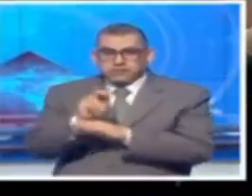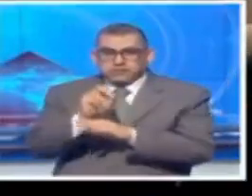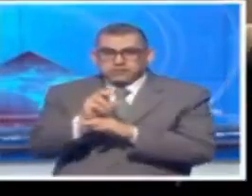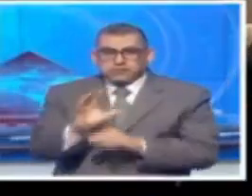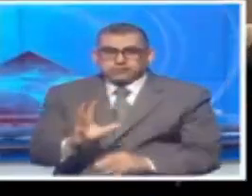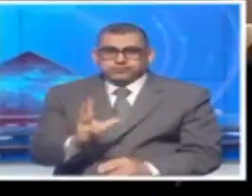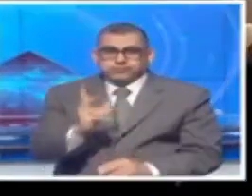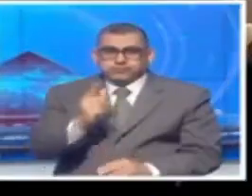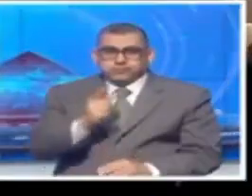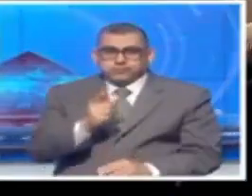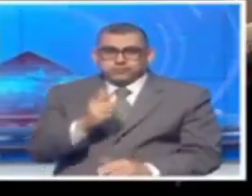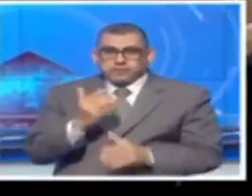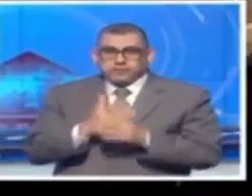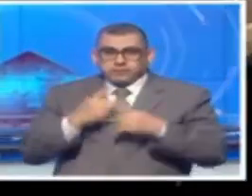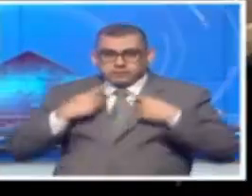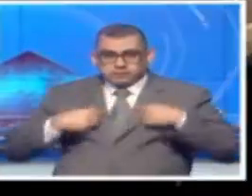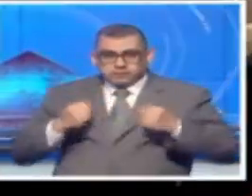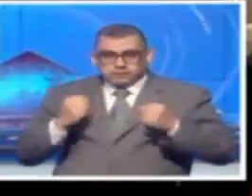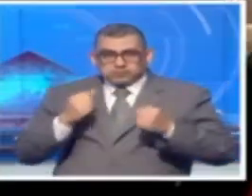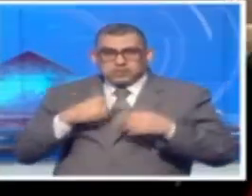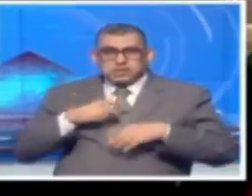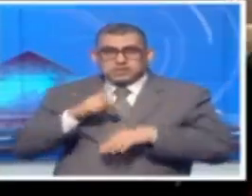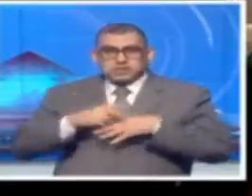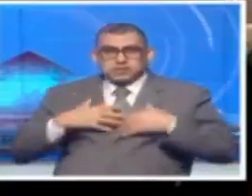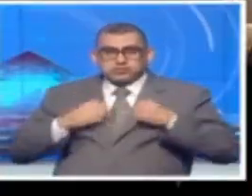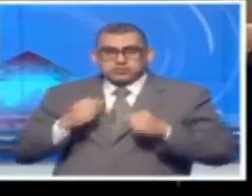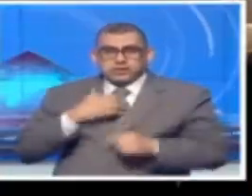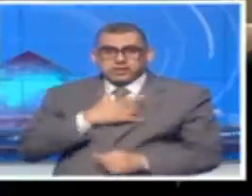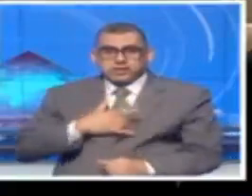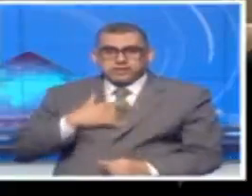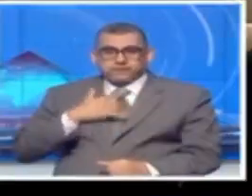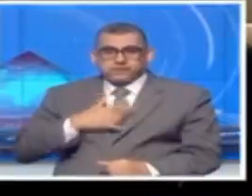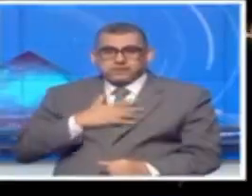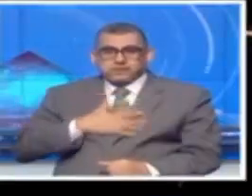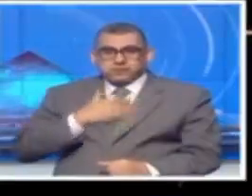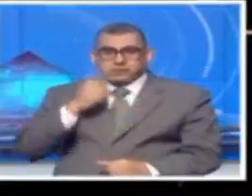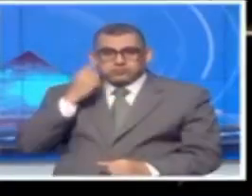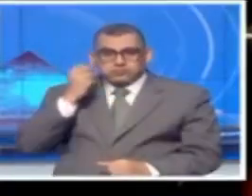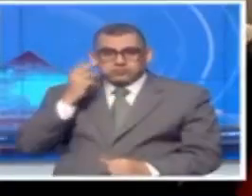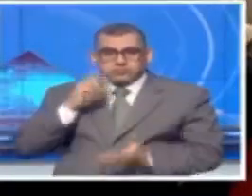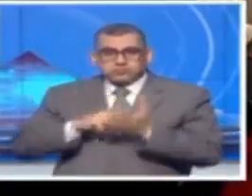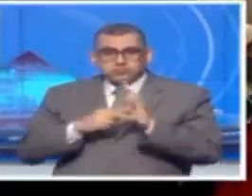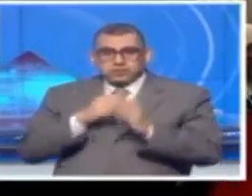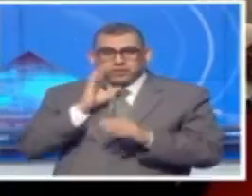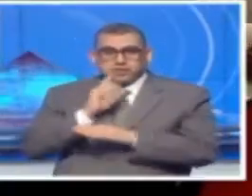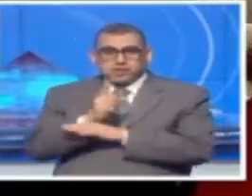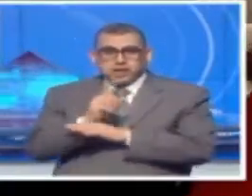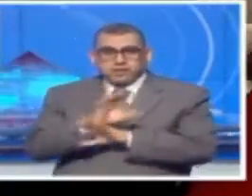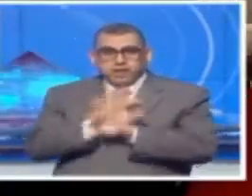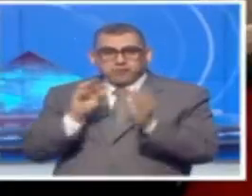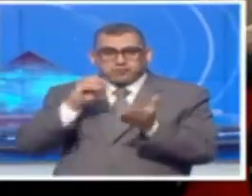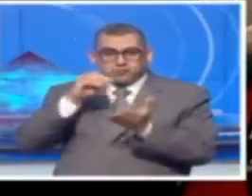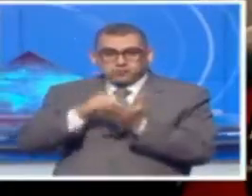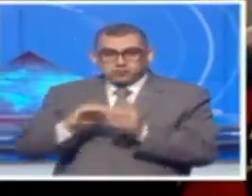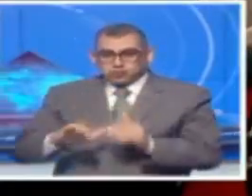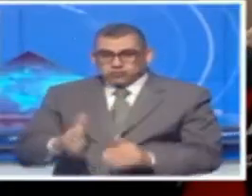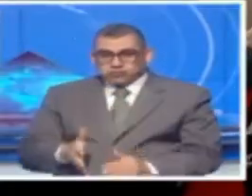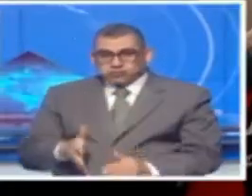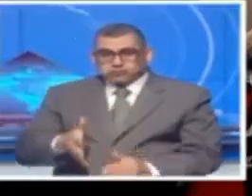وتكوينه الجسماني والصحي والنفسي والإدراكي والتعليمي منذ